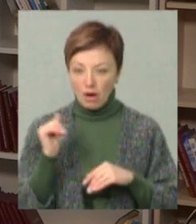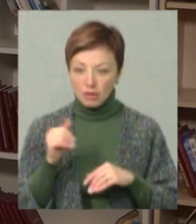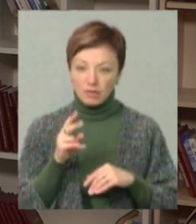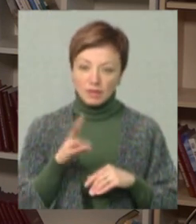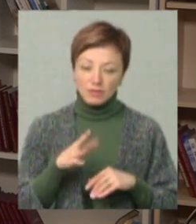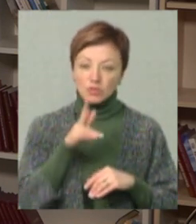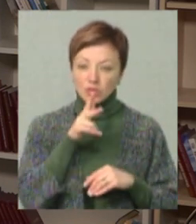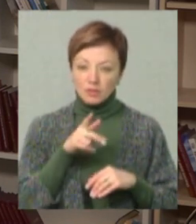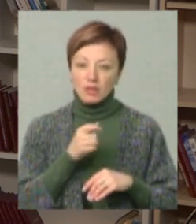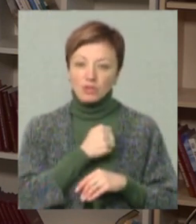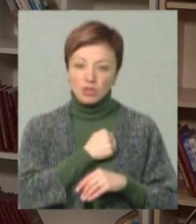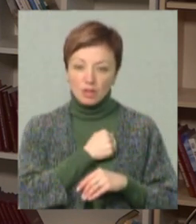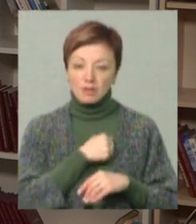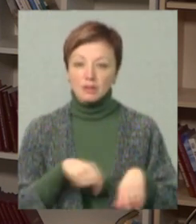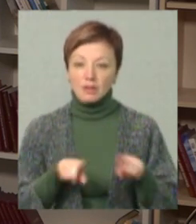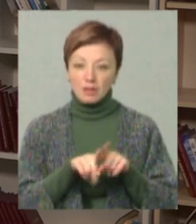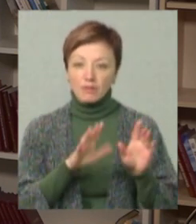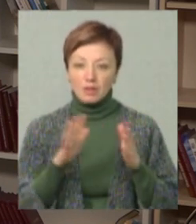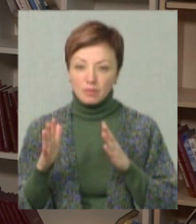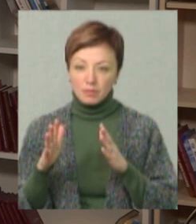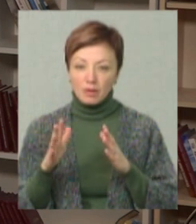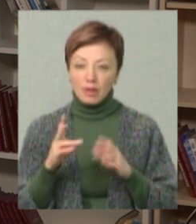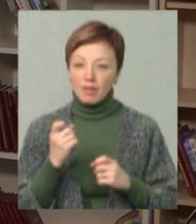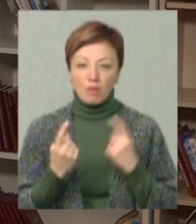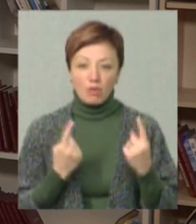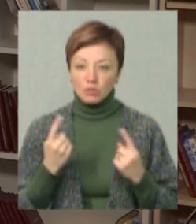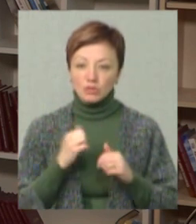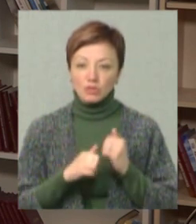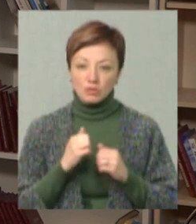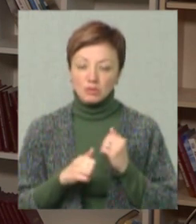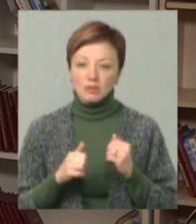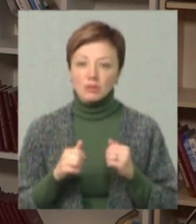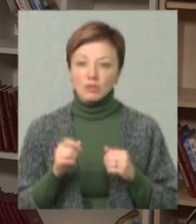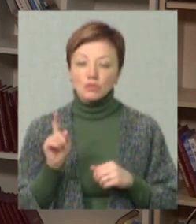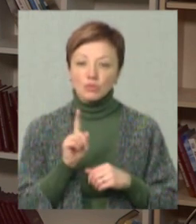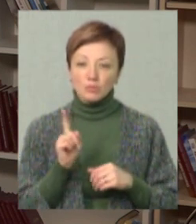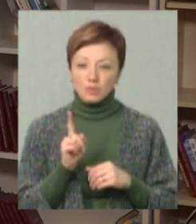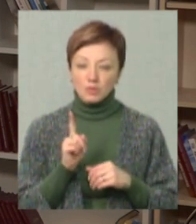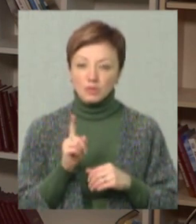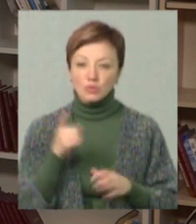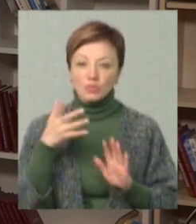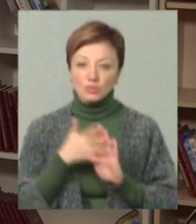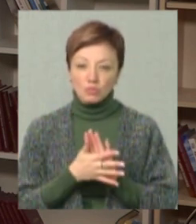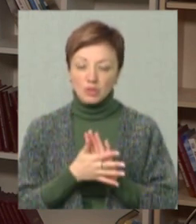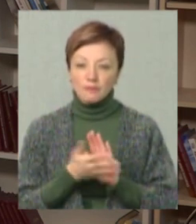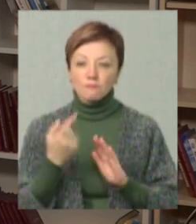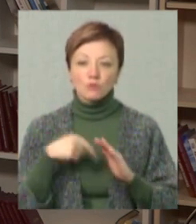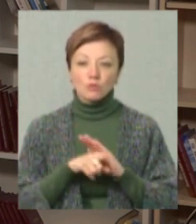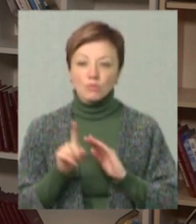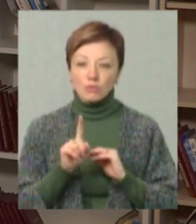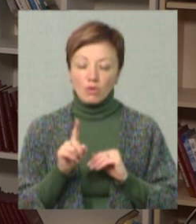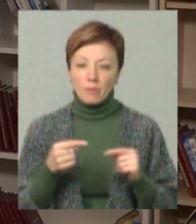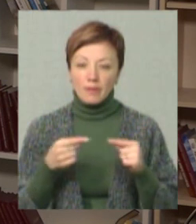житла. І в Чернівцях, на жаль, такі випадки не є поодинокі. Власне, аби зрозуміти, в